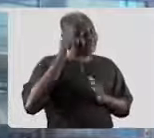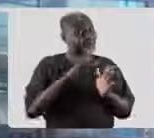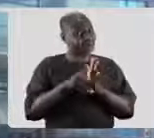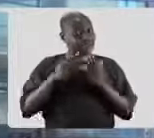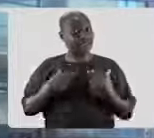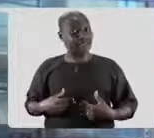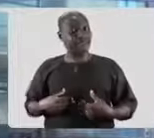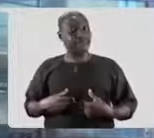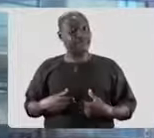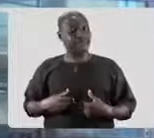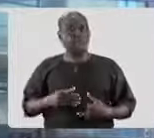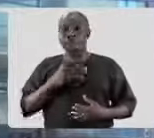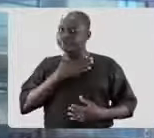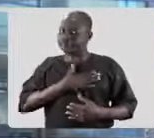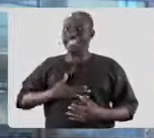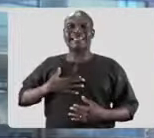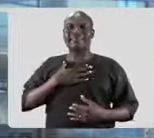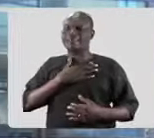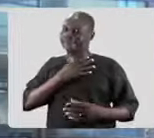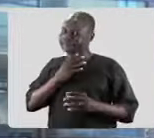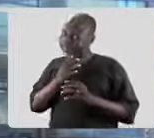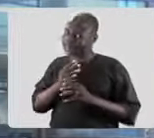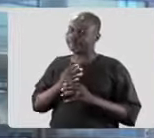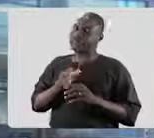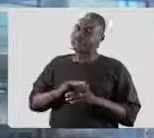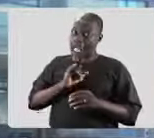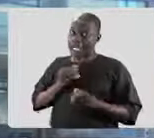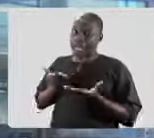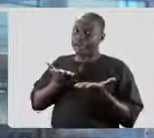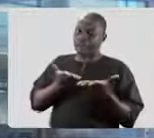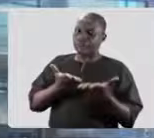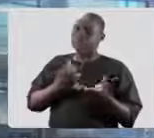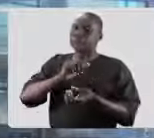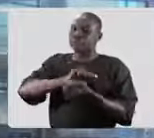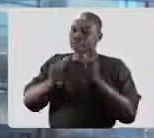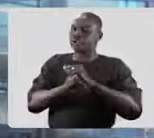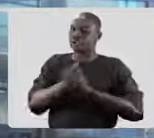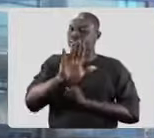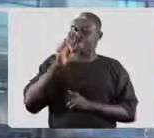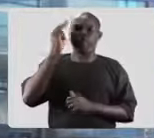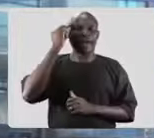kokum obi a medofo me baba ka kire wo se sakra wadwen